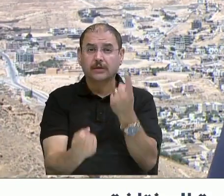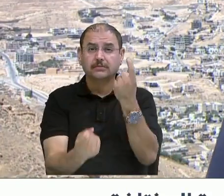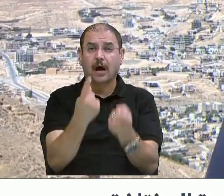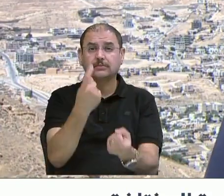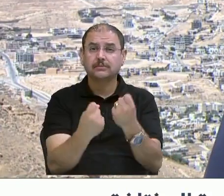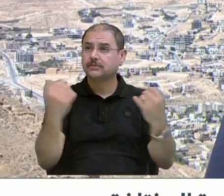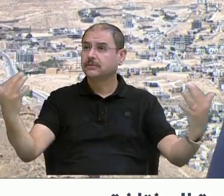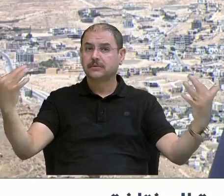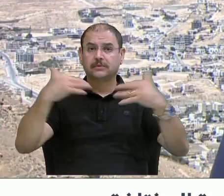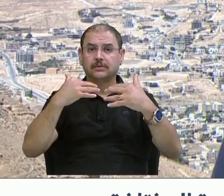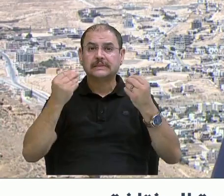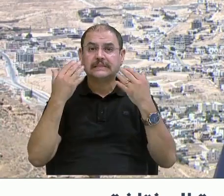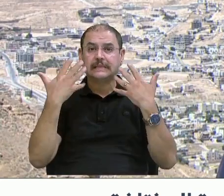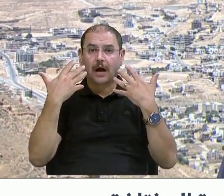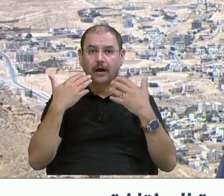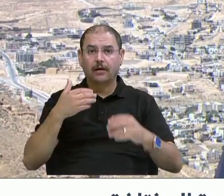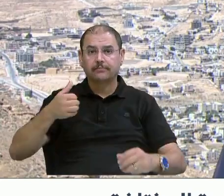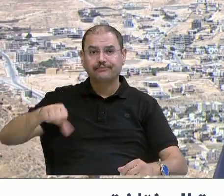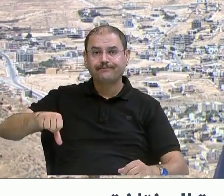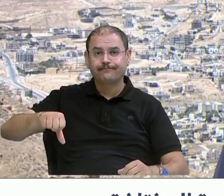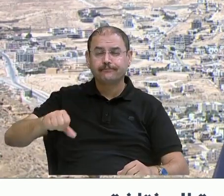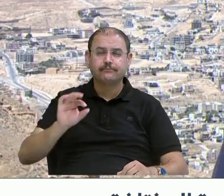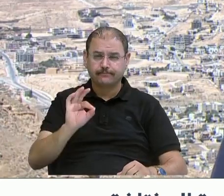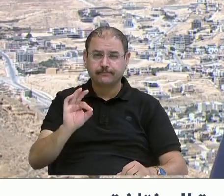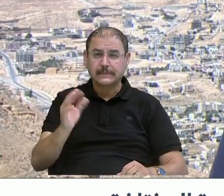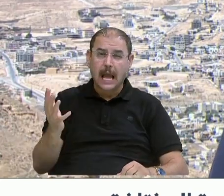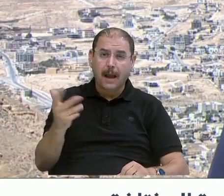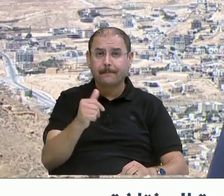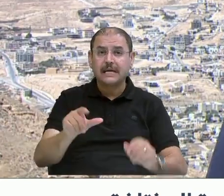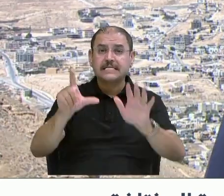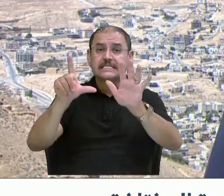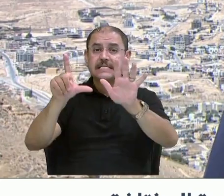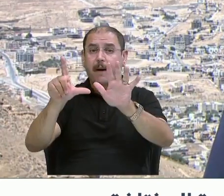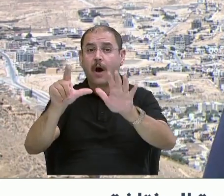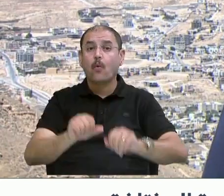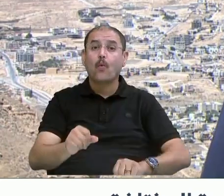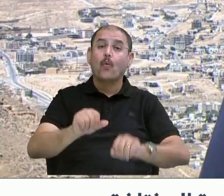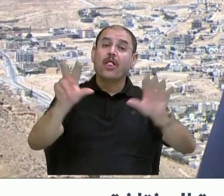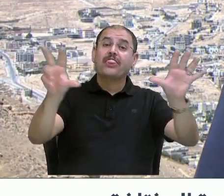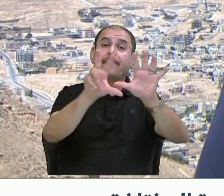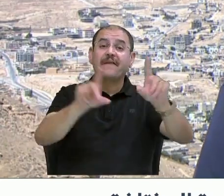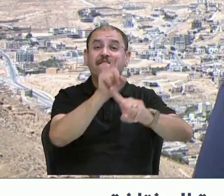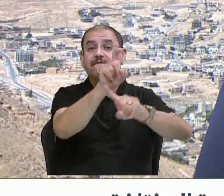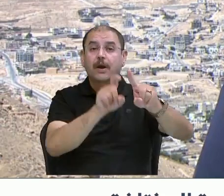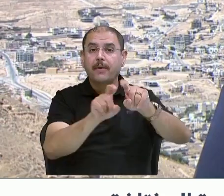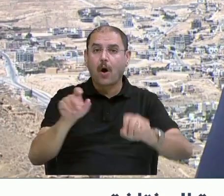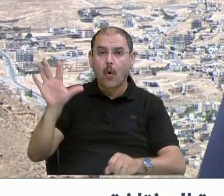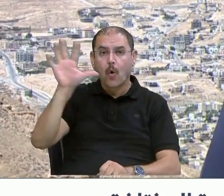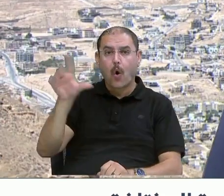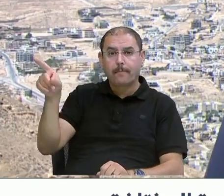87% منهم من الغرب ولذلك انخفض العدد بشكل كبير اثر على